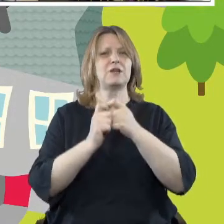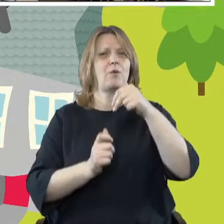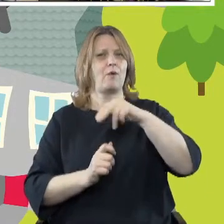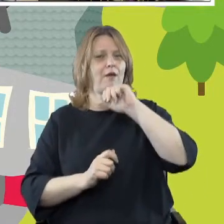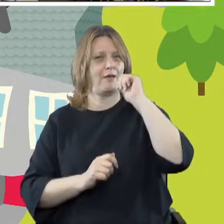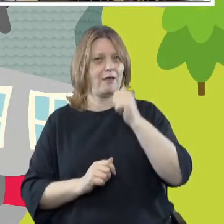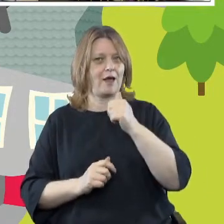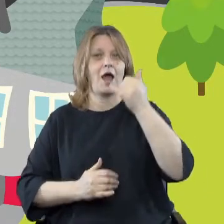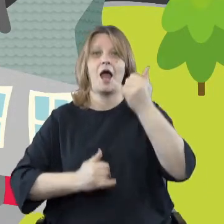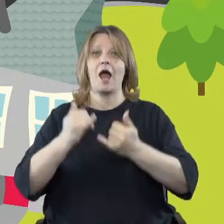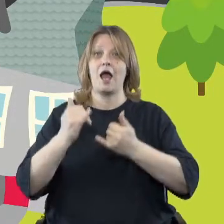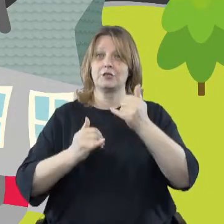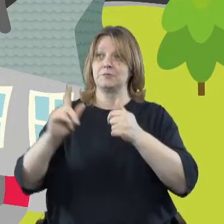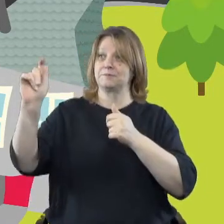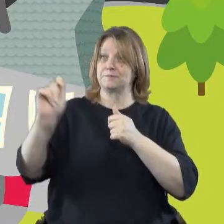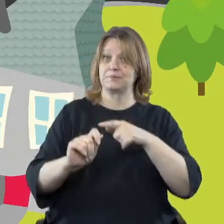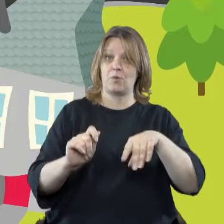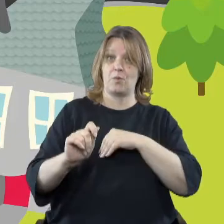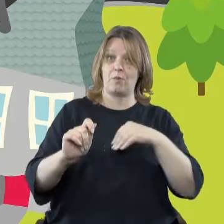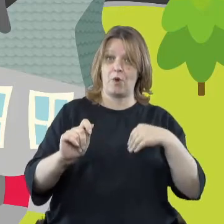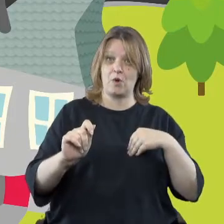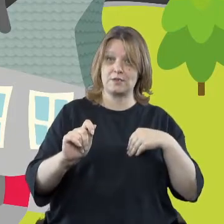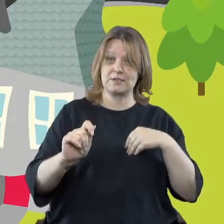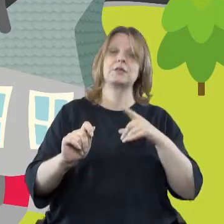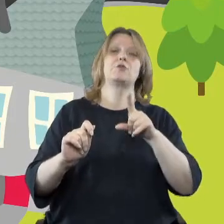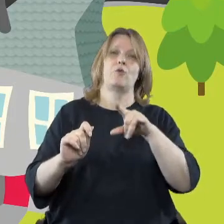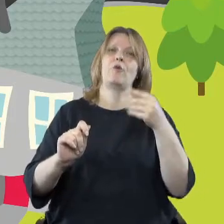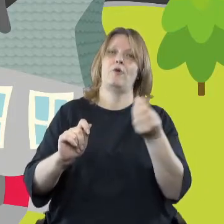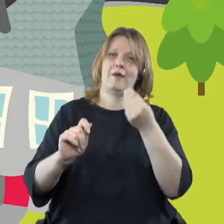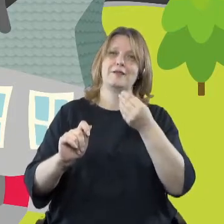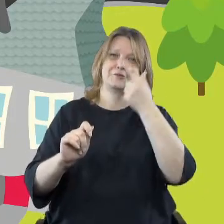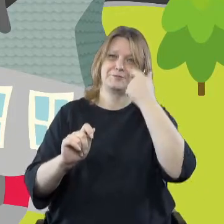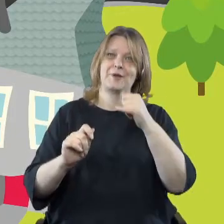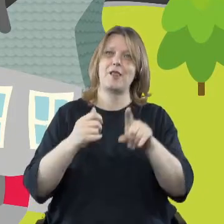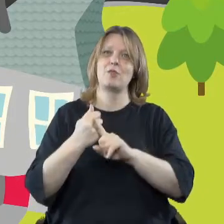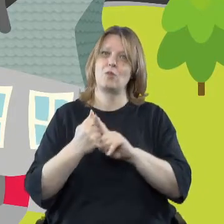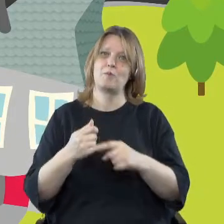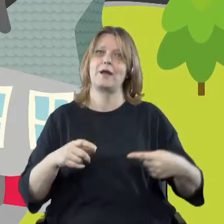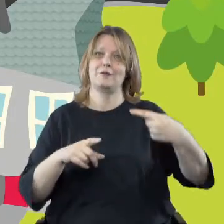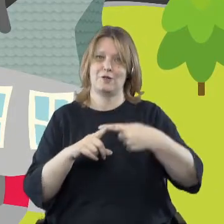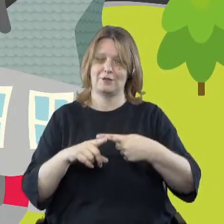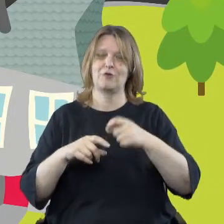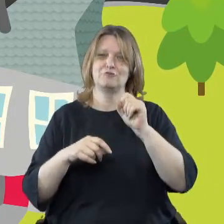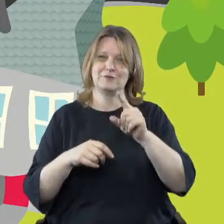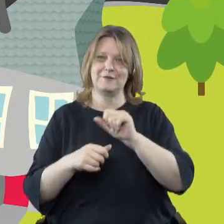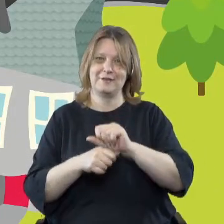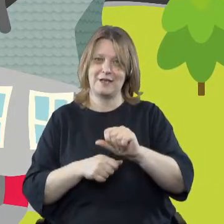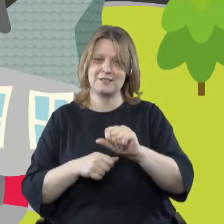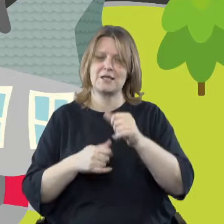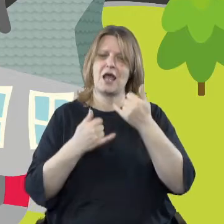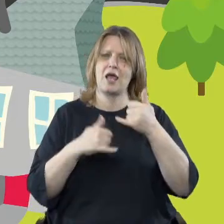jeżeli byście przyjechali do Polski, to jeszcze pamiętajcie o takich numerach innych